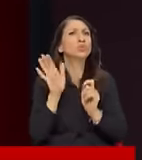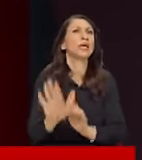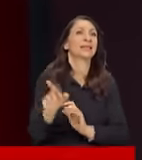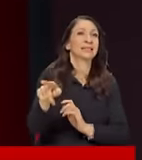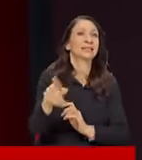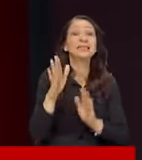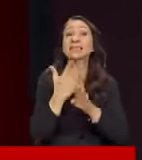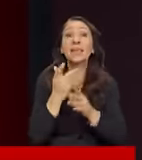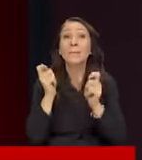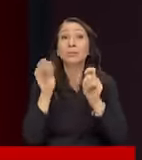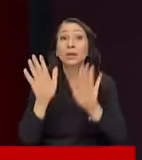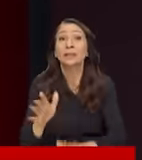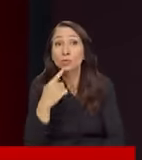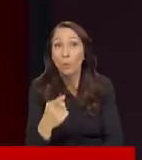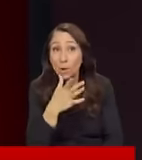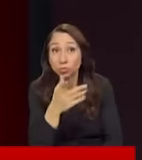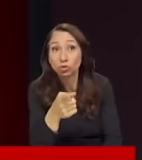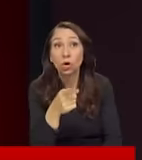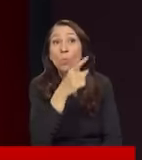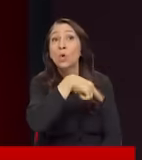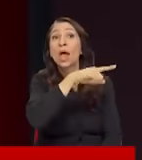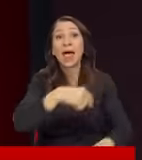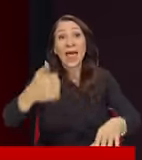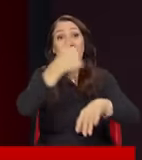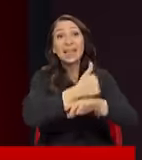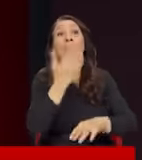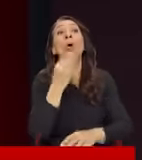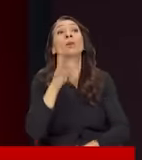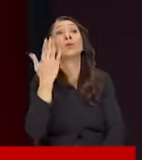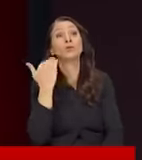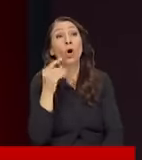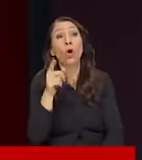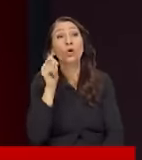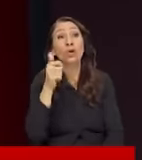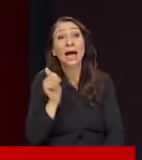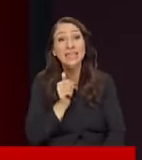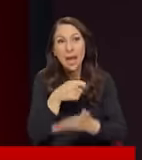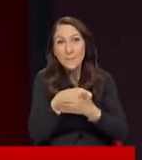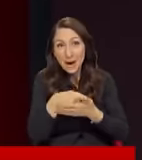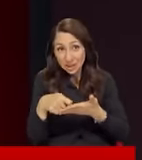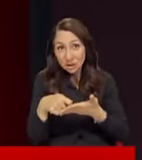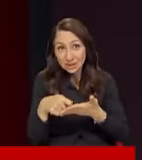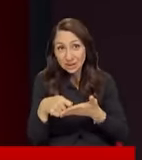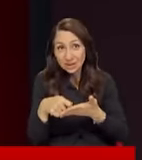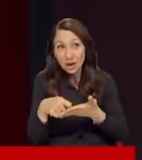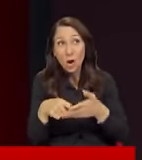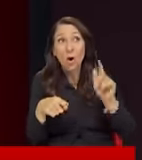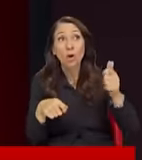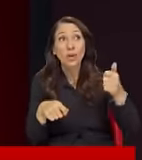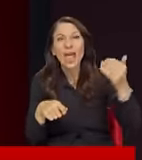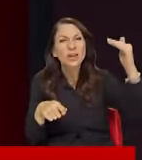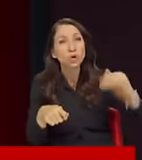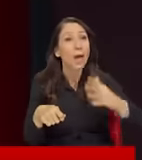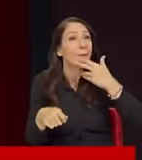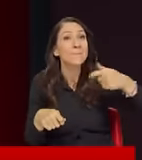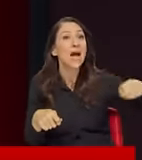mahkumsanız, niye mahkumsanız diyorum biliyor musunuz? Bunlar iktidara gelmeden o günün asgari ücretini, o günün en